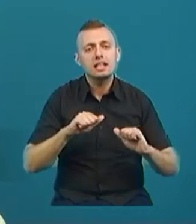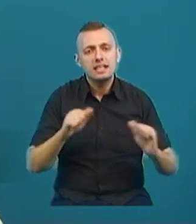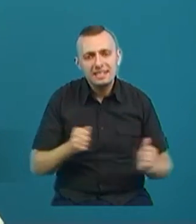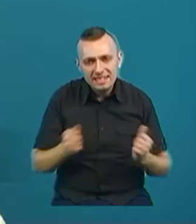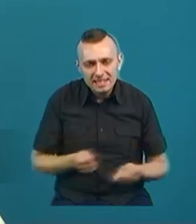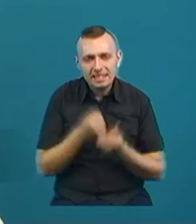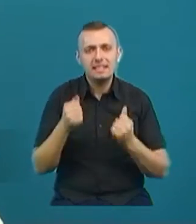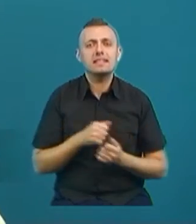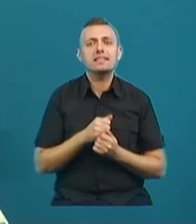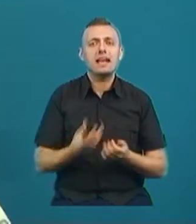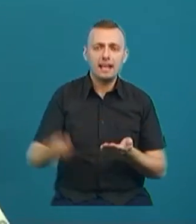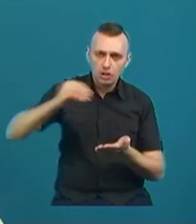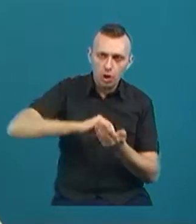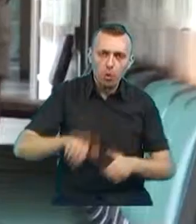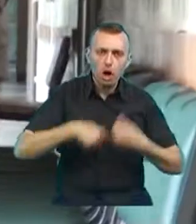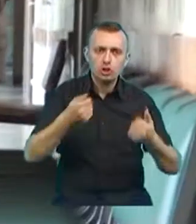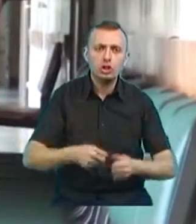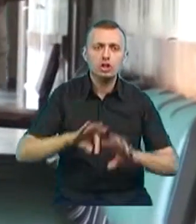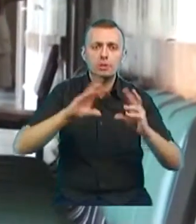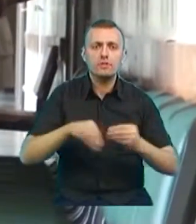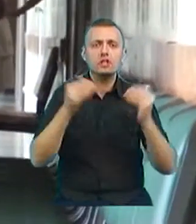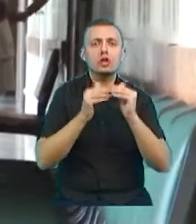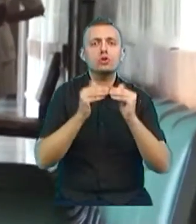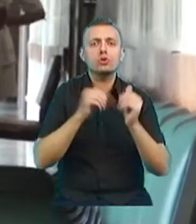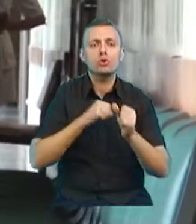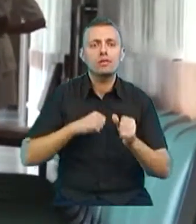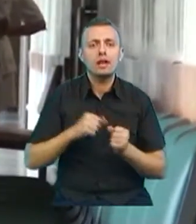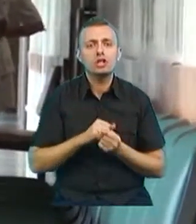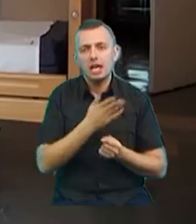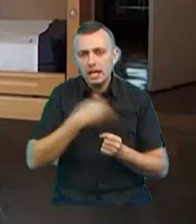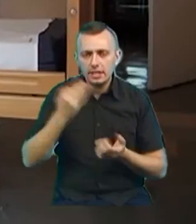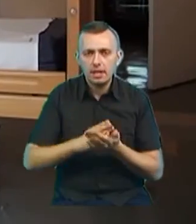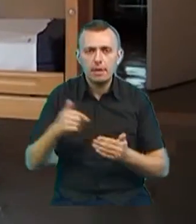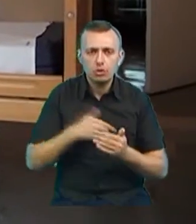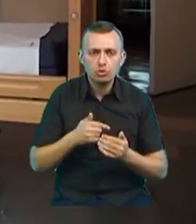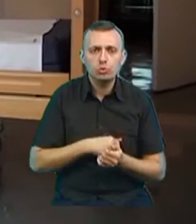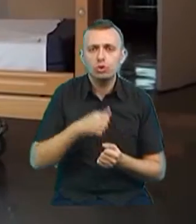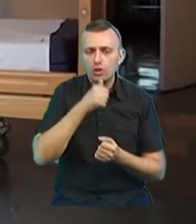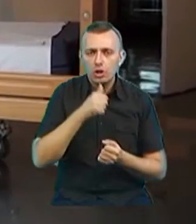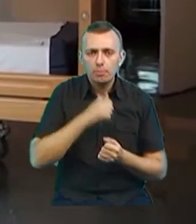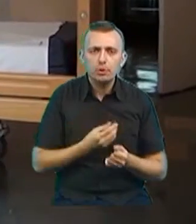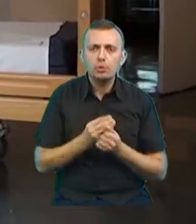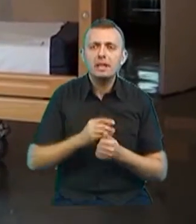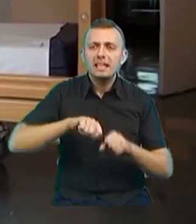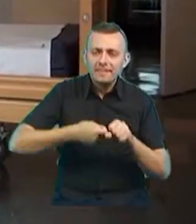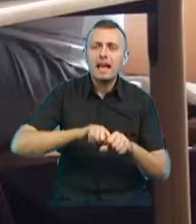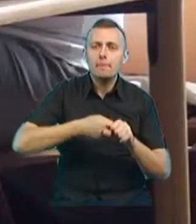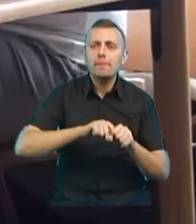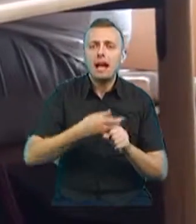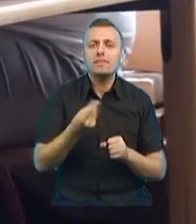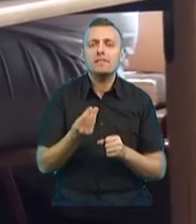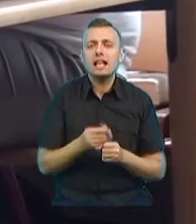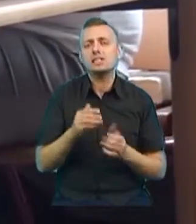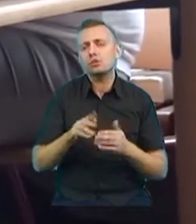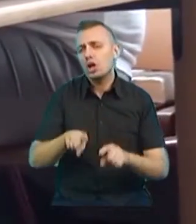wrześniu szpital się zbilansował. Próby naprawy finansów szpitala były podejmowane od dawna. Powiat dokładał pieniędzy, zarząd szpitala